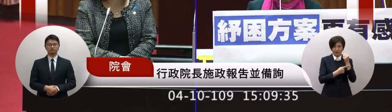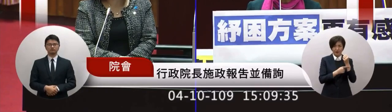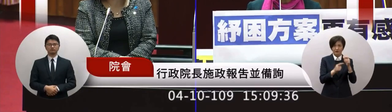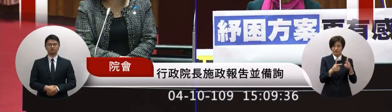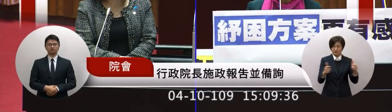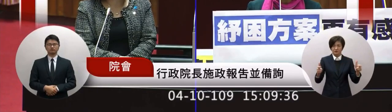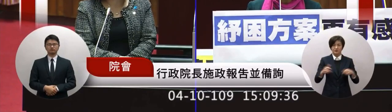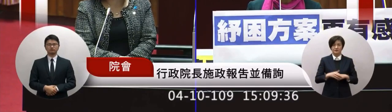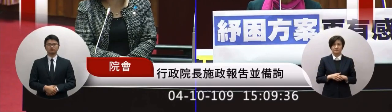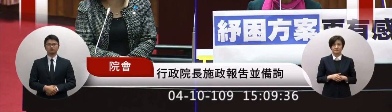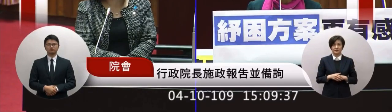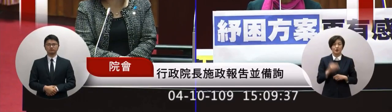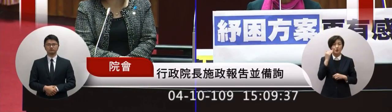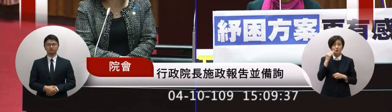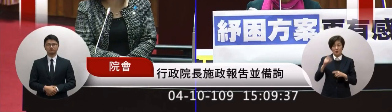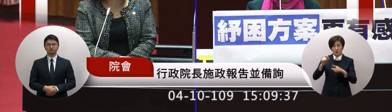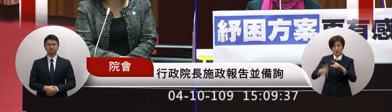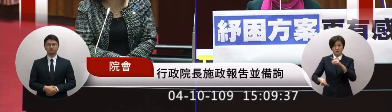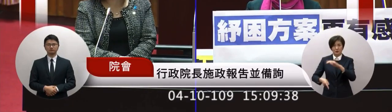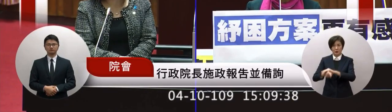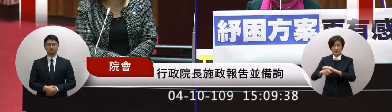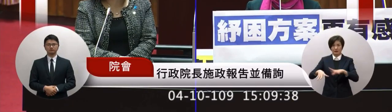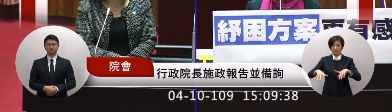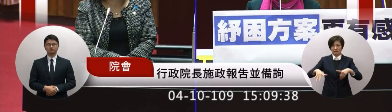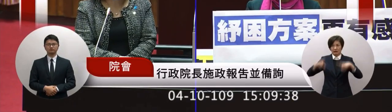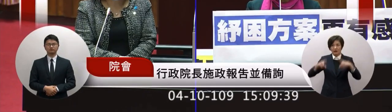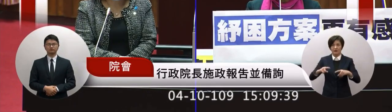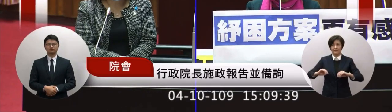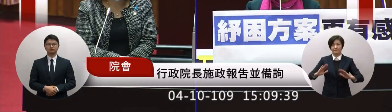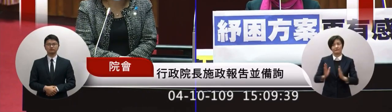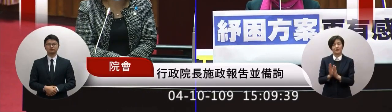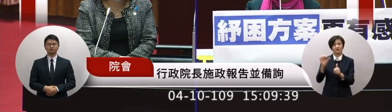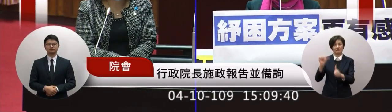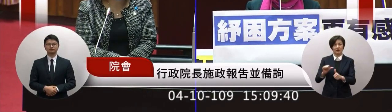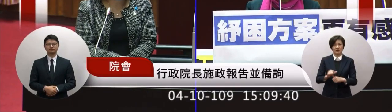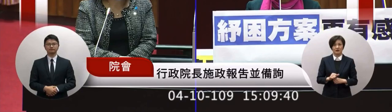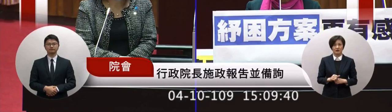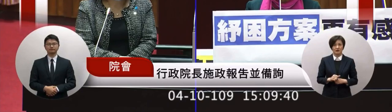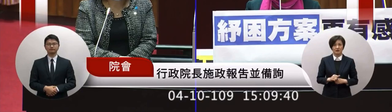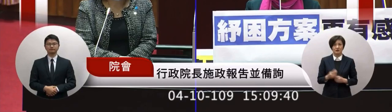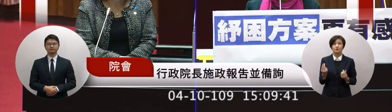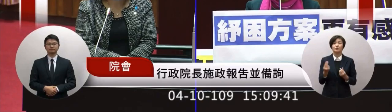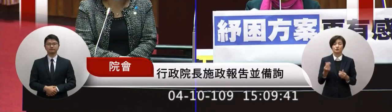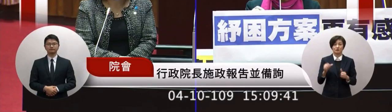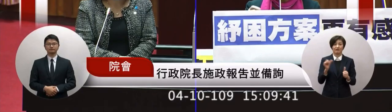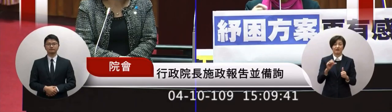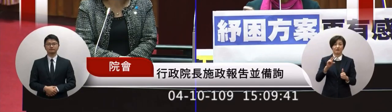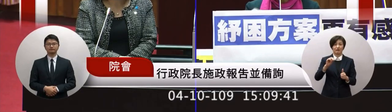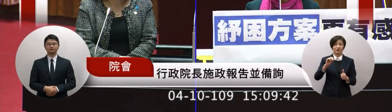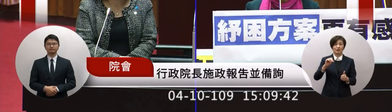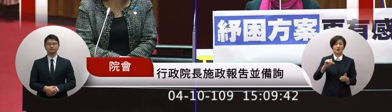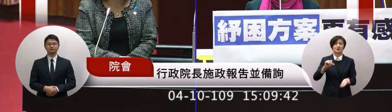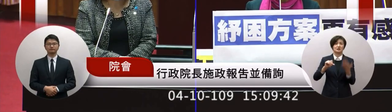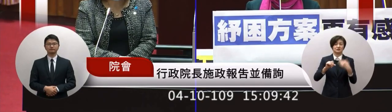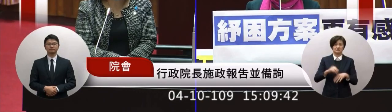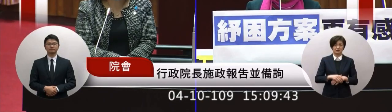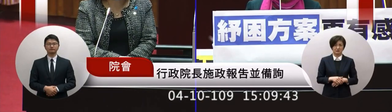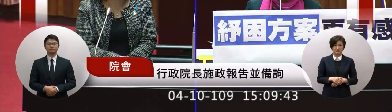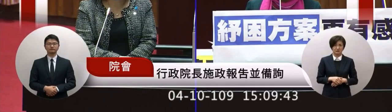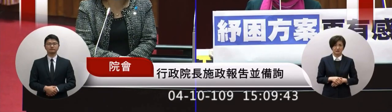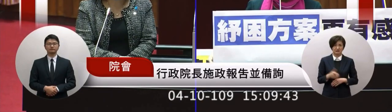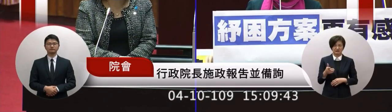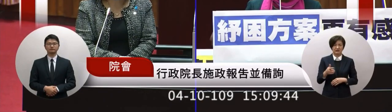商初次违规的时候，马上就给他处分。你看，有的才2万以上，这个是轻微的